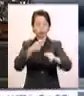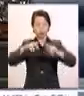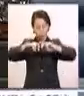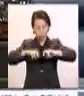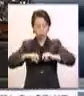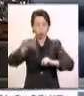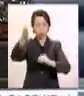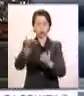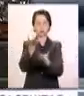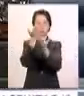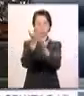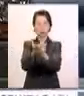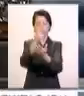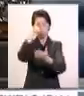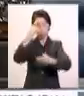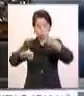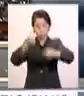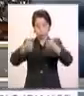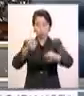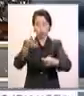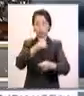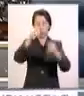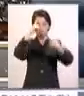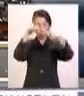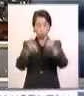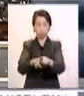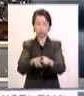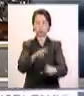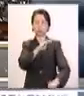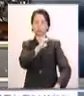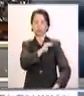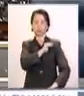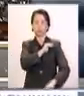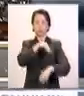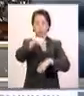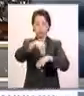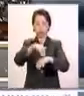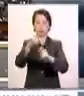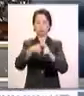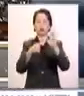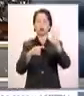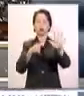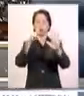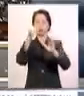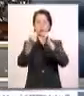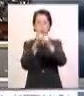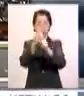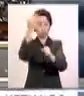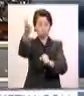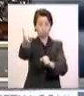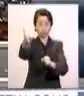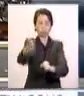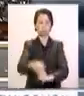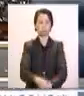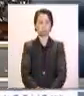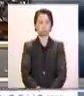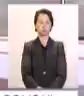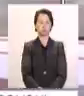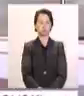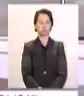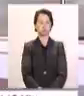kajian dijangka dibentang untuk pertimbangan juga persetujuan Jemaah Menteri pada Mei tahun depan.